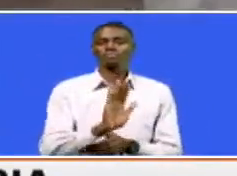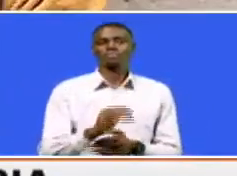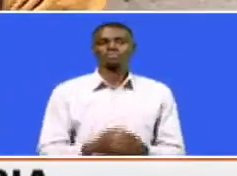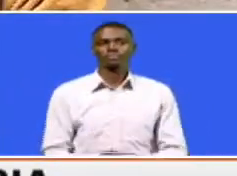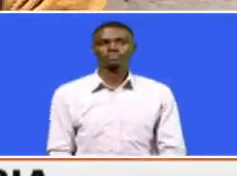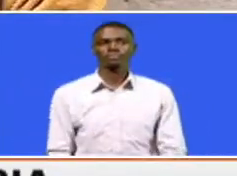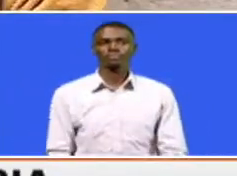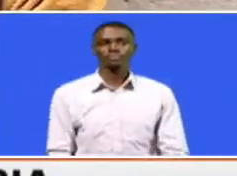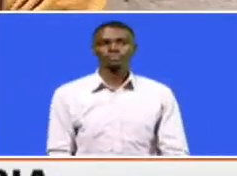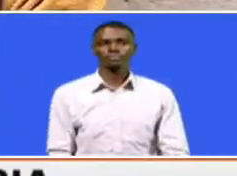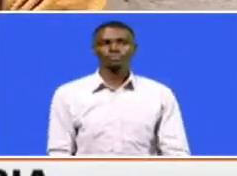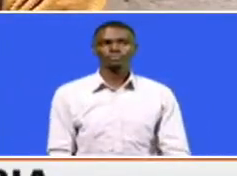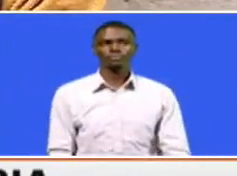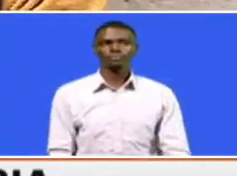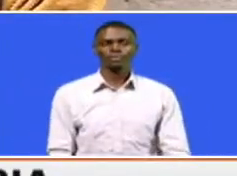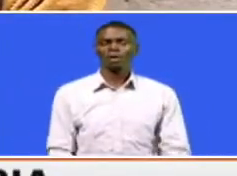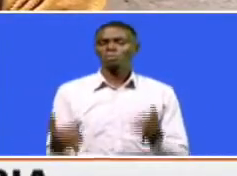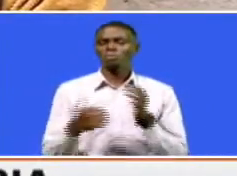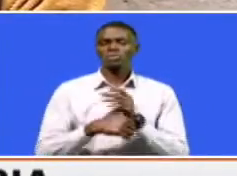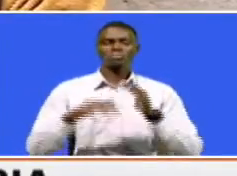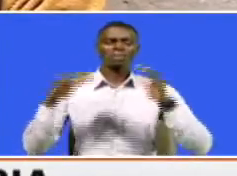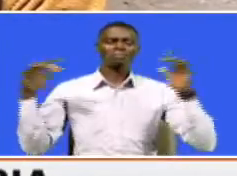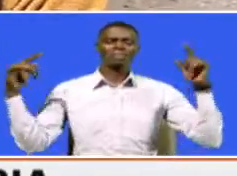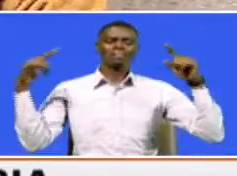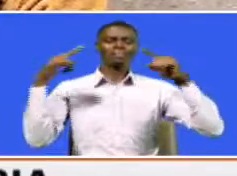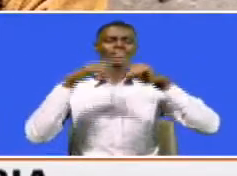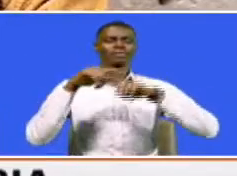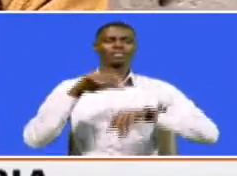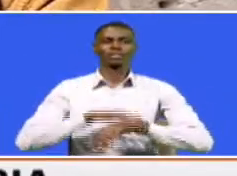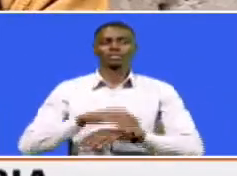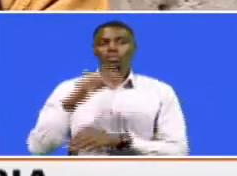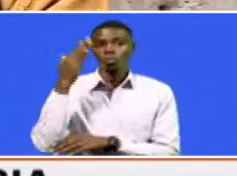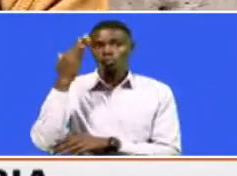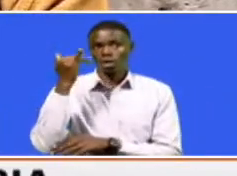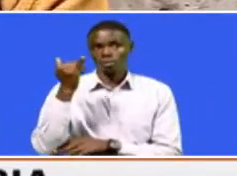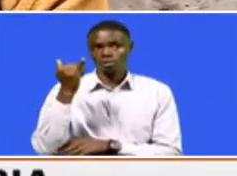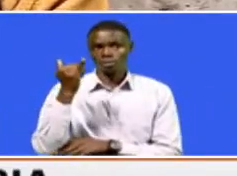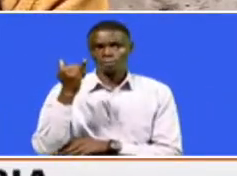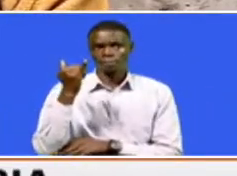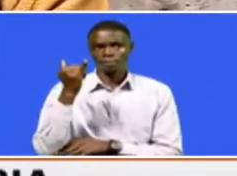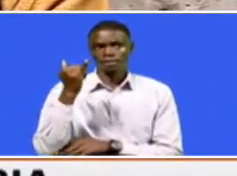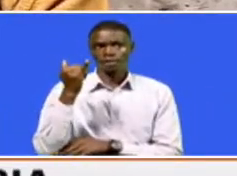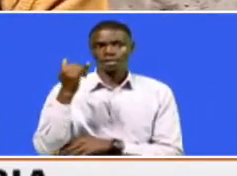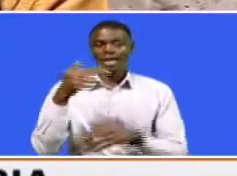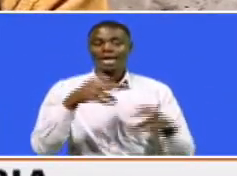Mimi nilipata shida mingi sana sababu